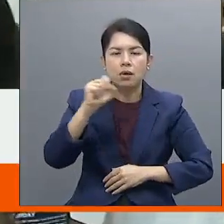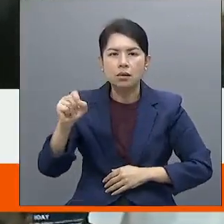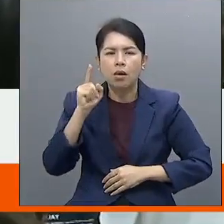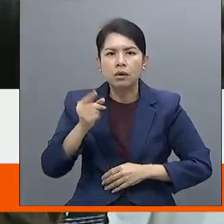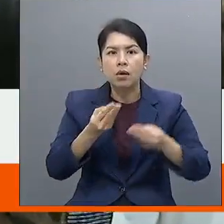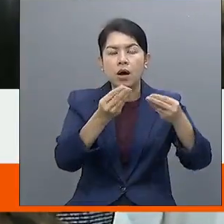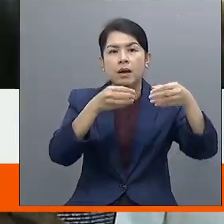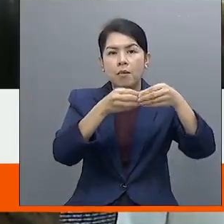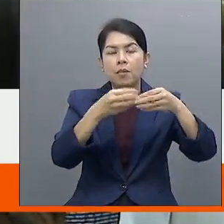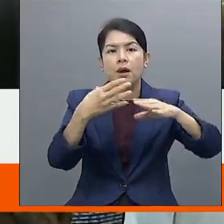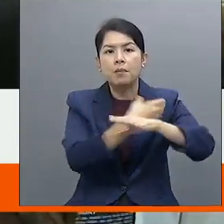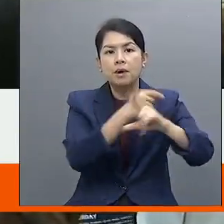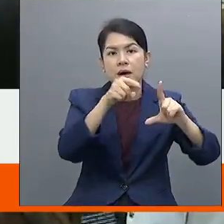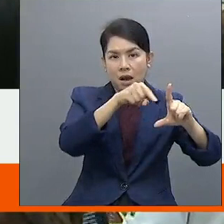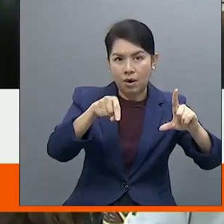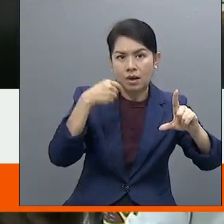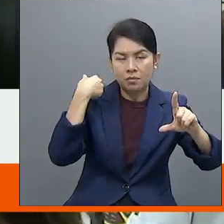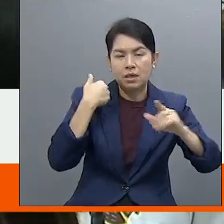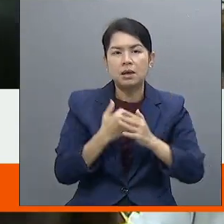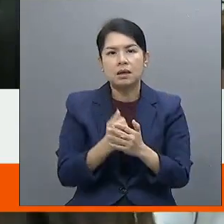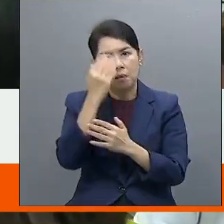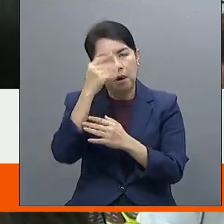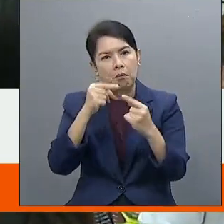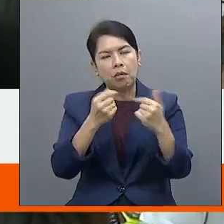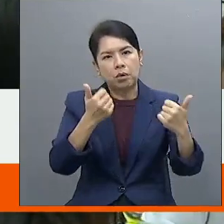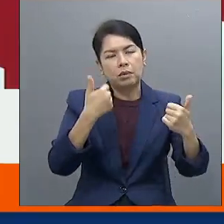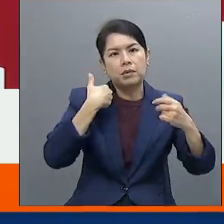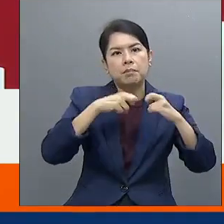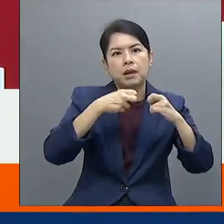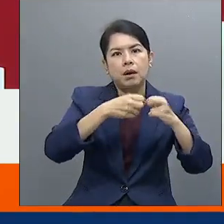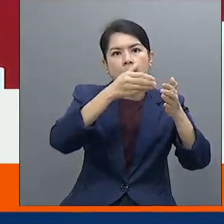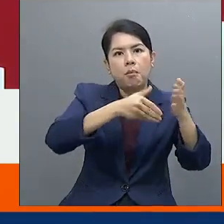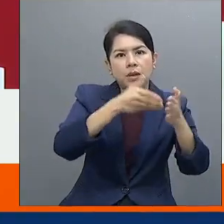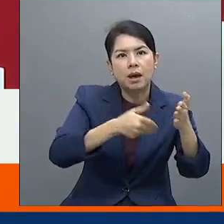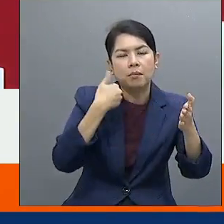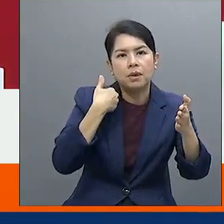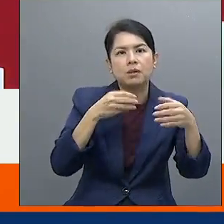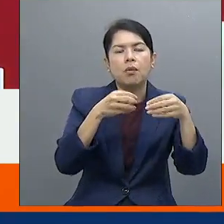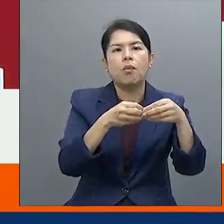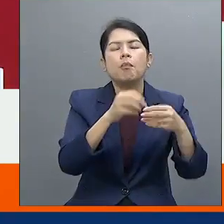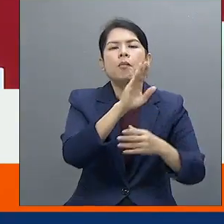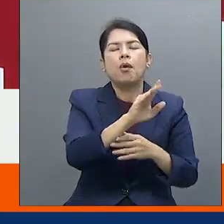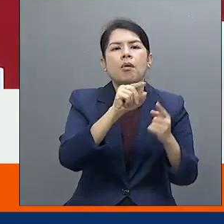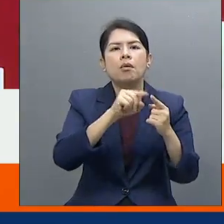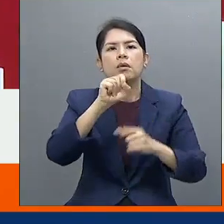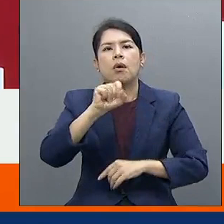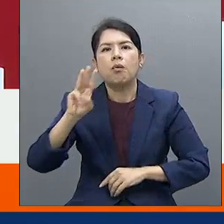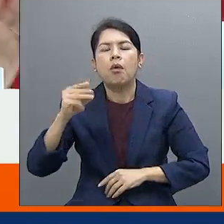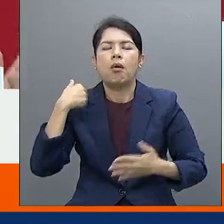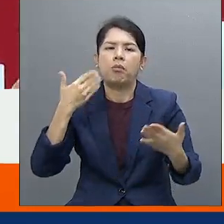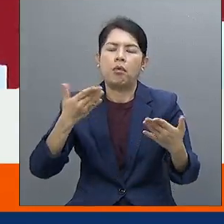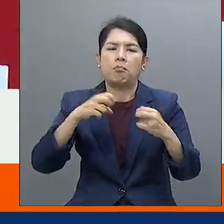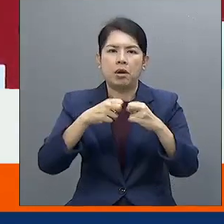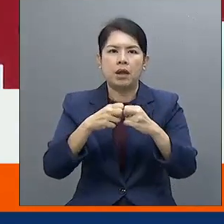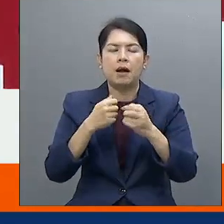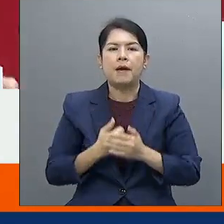ค่ะ จะผ่านด่านสว.ไม่จะผ่านด่านทั้งด้านกฎหมายไม่สารรัฐธรรมนูญไม่ด้วย ค่ะ ตรงนั้น ค่ะแต่ดูเหมือนว่าคุณหม